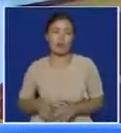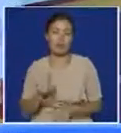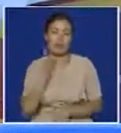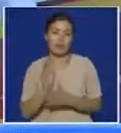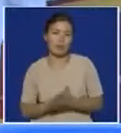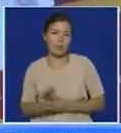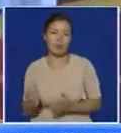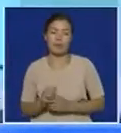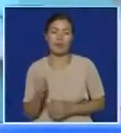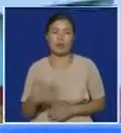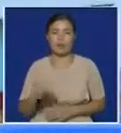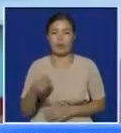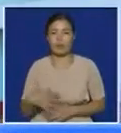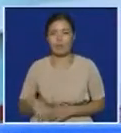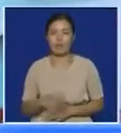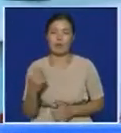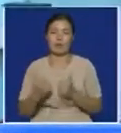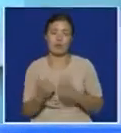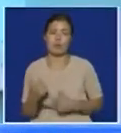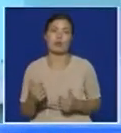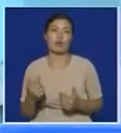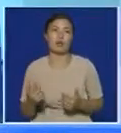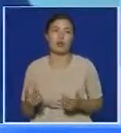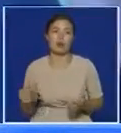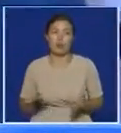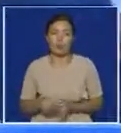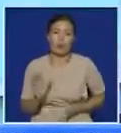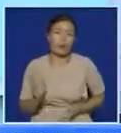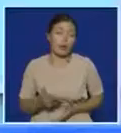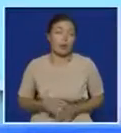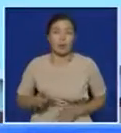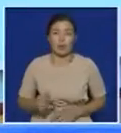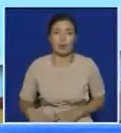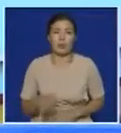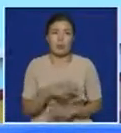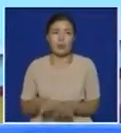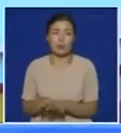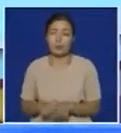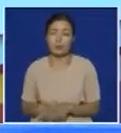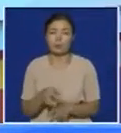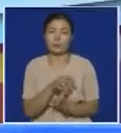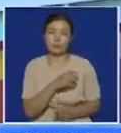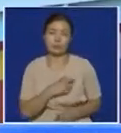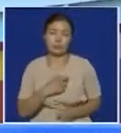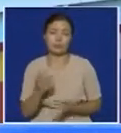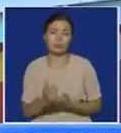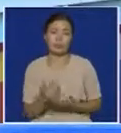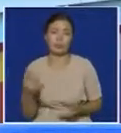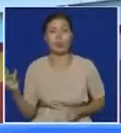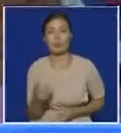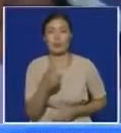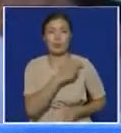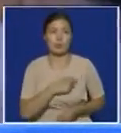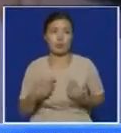жасөспірімдер арасындағы Азия, Еуропа чемпионаттарында қазылық ете алады. Жомарт Маңғыстауда халықаралық дәрежедегі төреші атағына ие болған үшінші